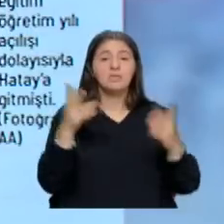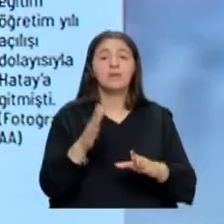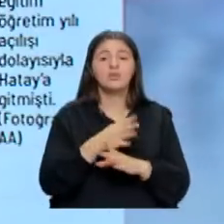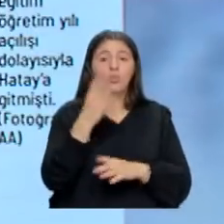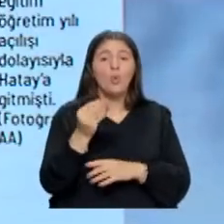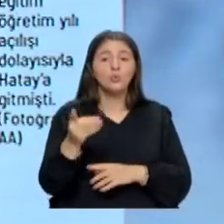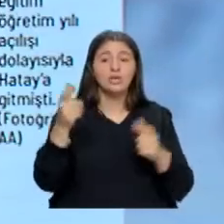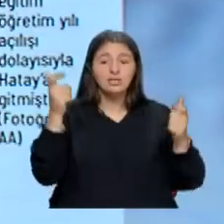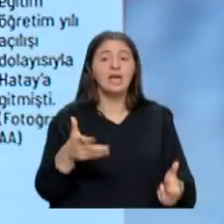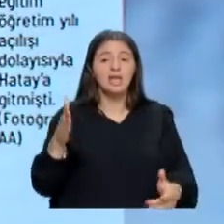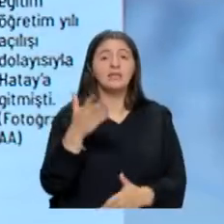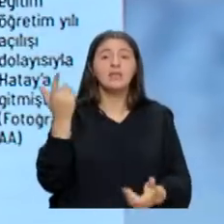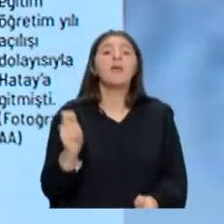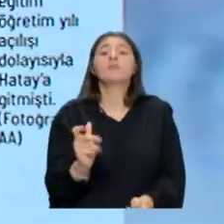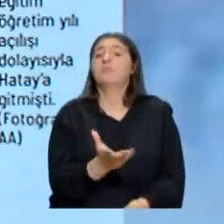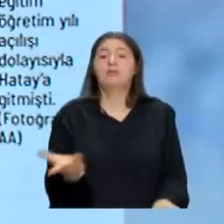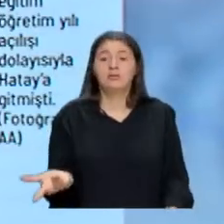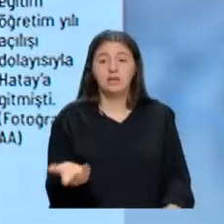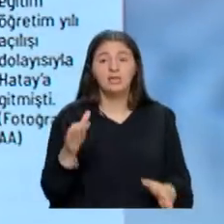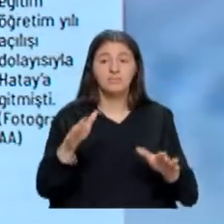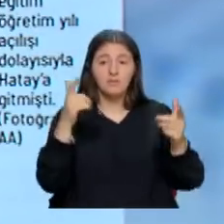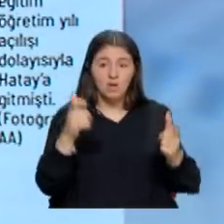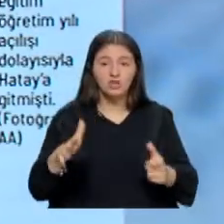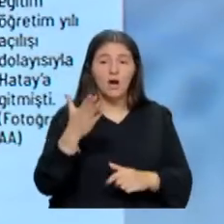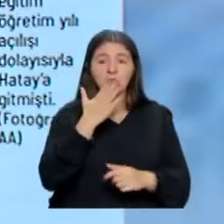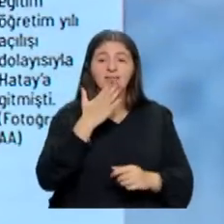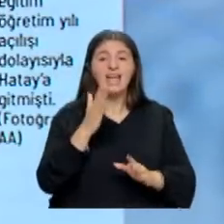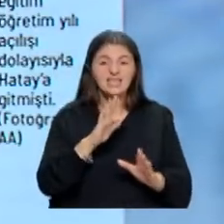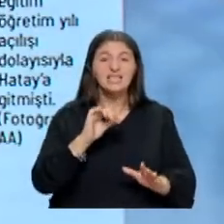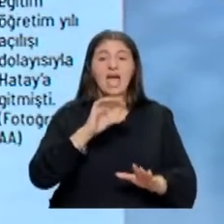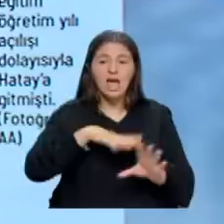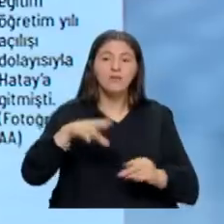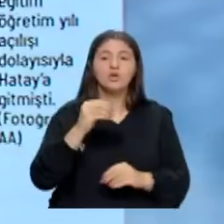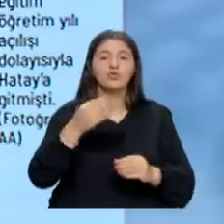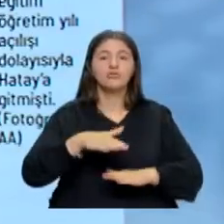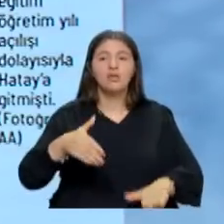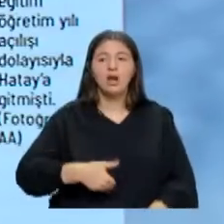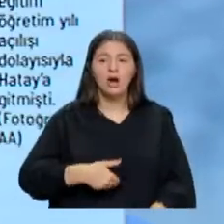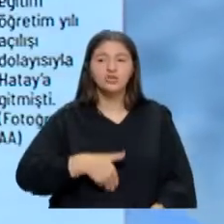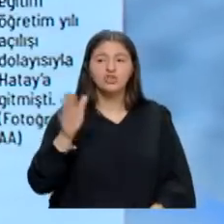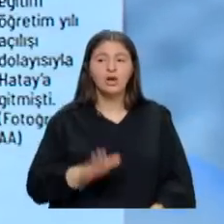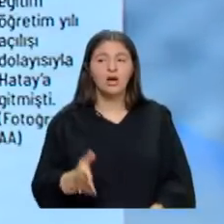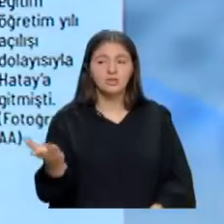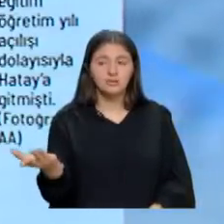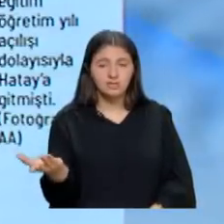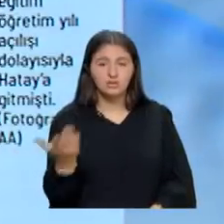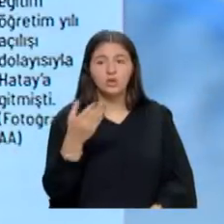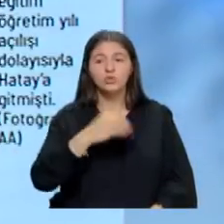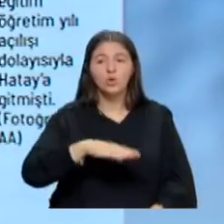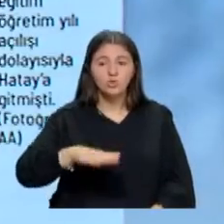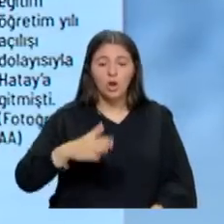yıkıma neden olduğu kentlerde de uygulanmadı deprem bölgesindeki okulların neredeyse hepsinde çocuklar aç kaldı